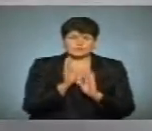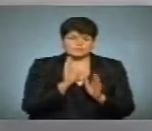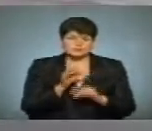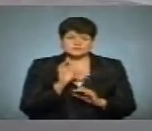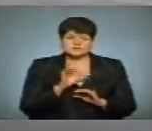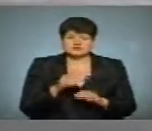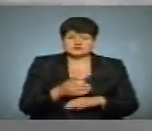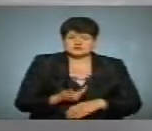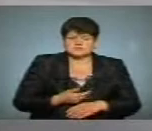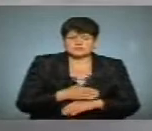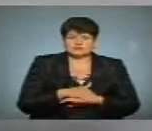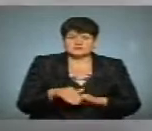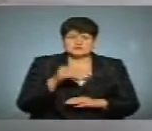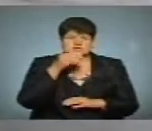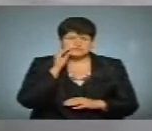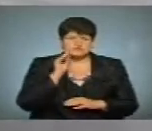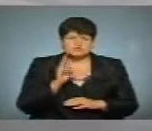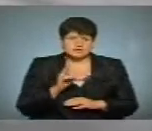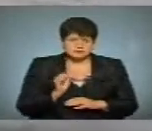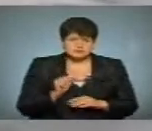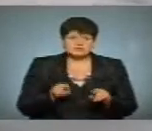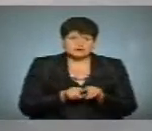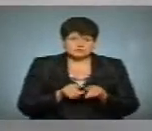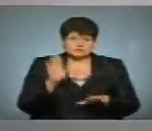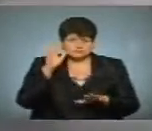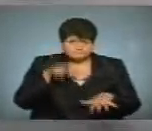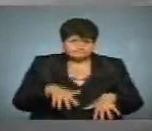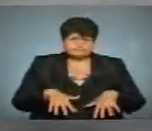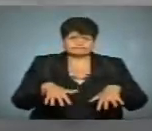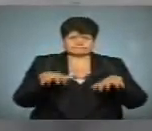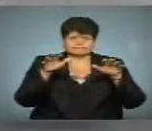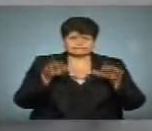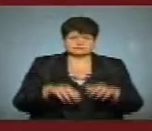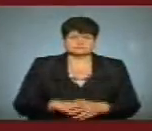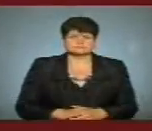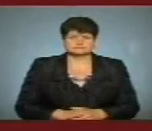що живе на вулиці Шевченка, її також затопило.